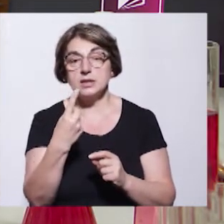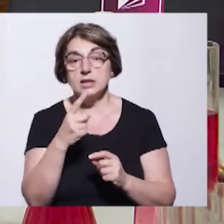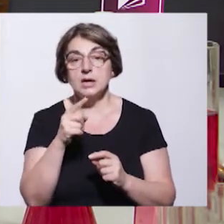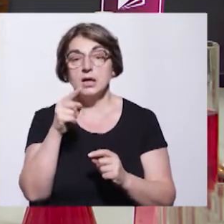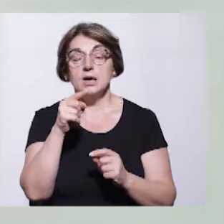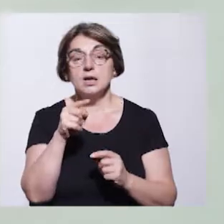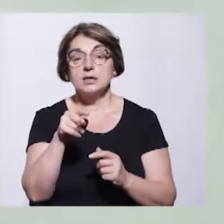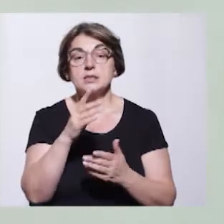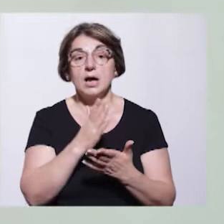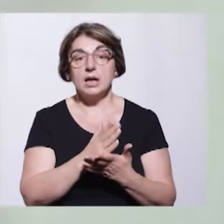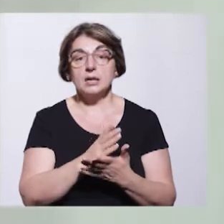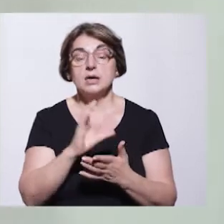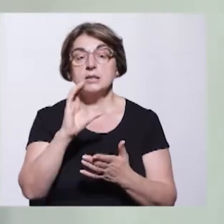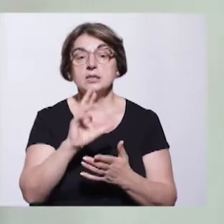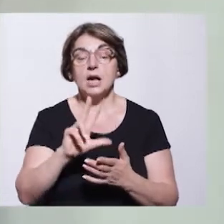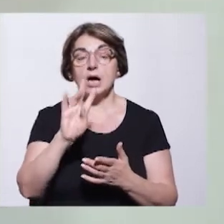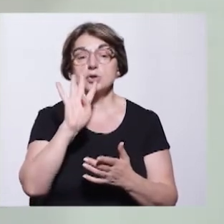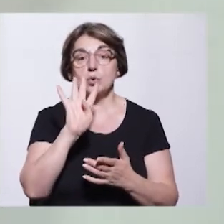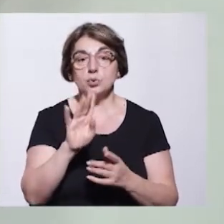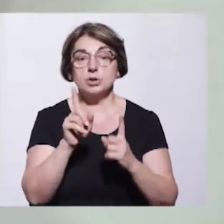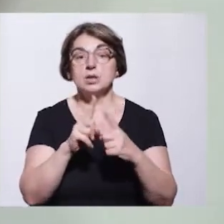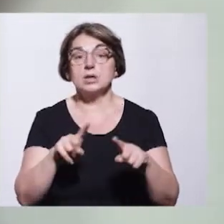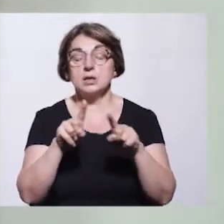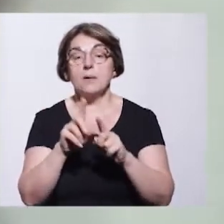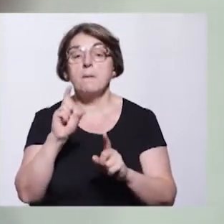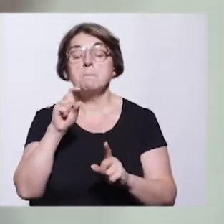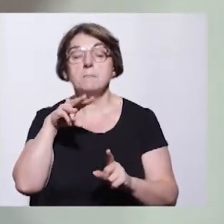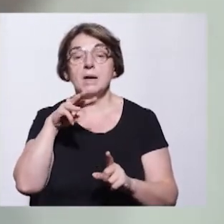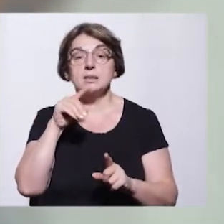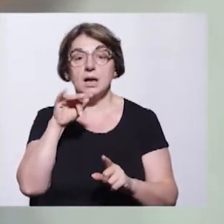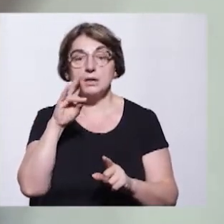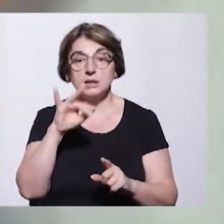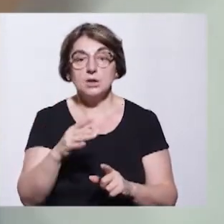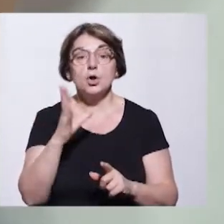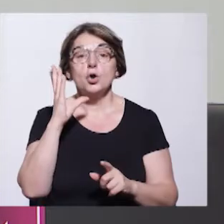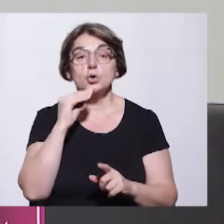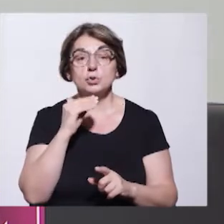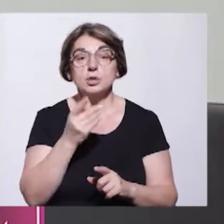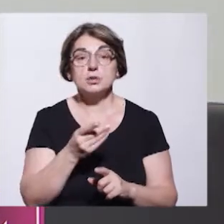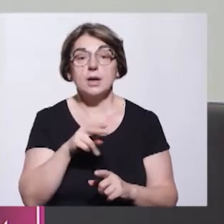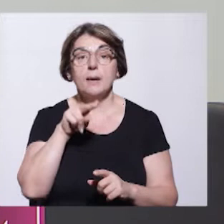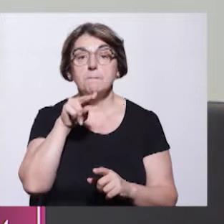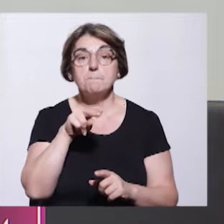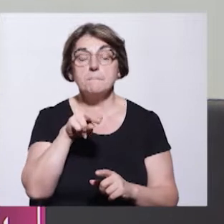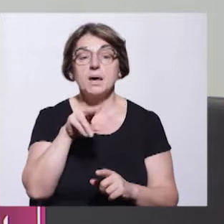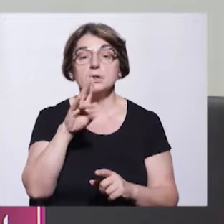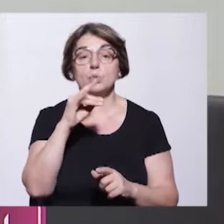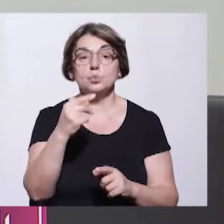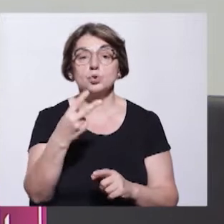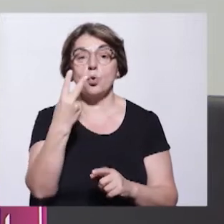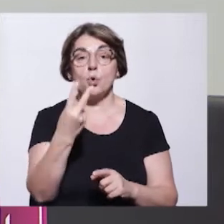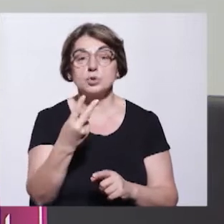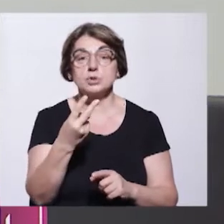ეს არის CH4, იგივე მეთანი. როდესაც N-ი